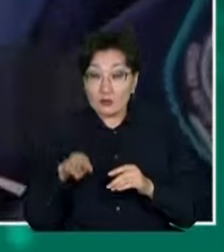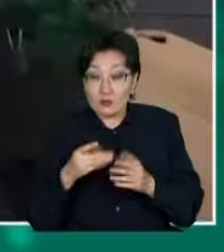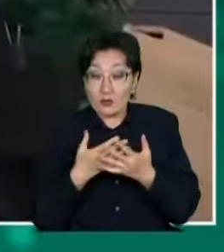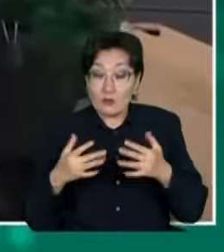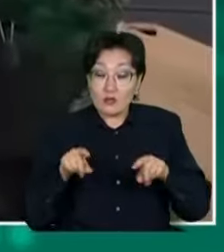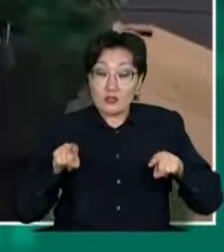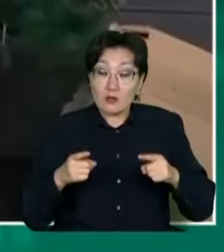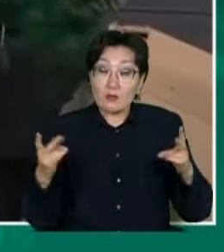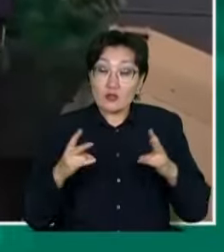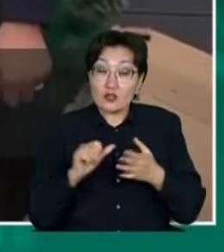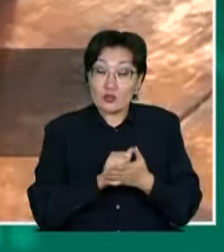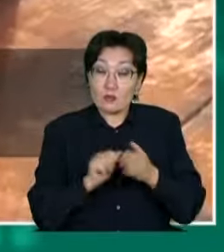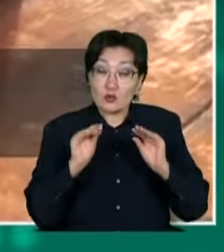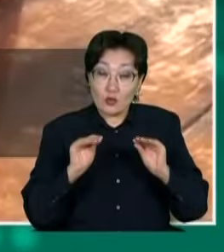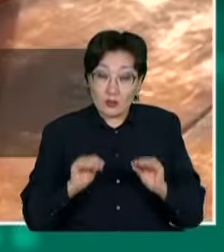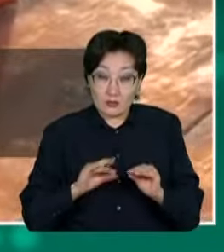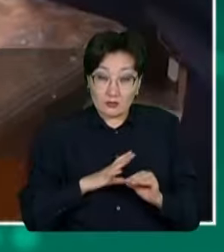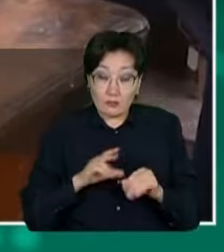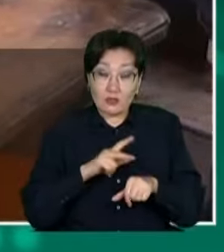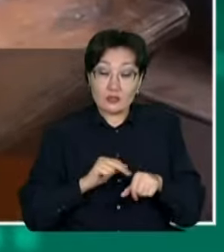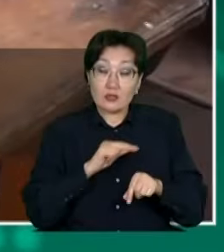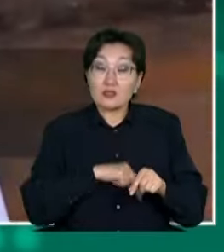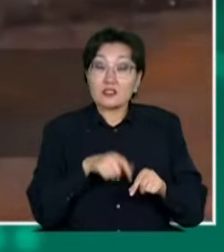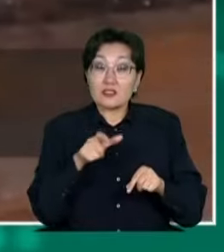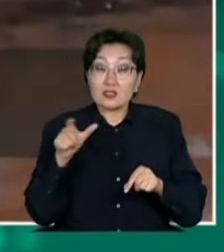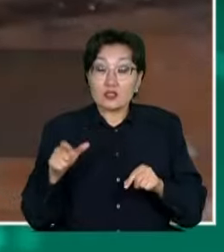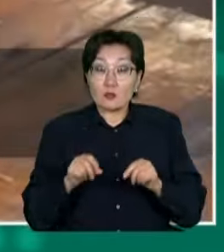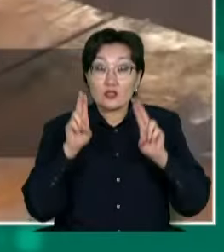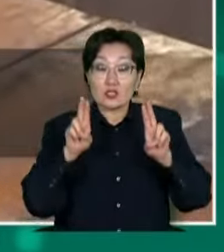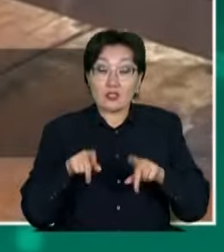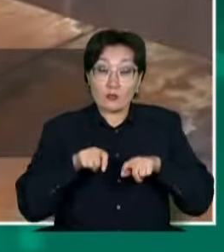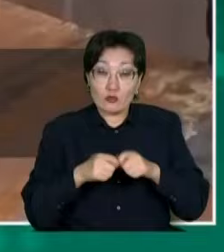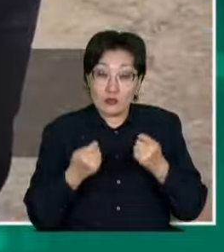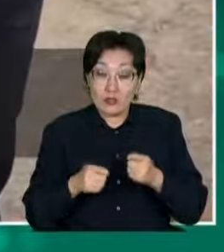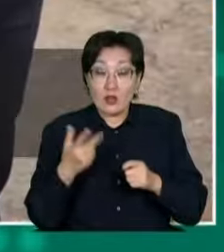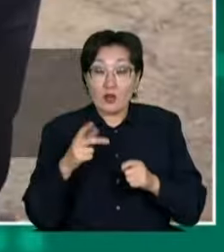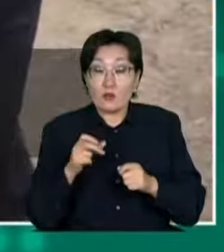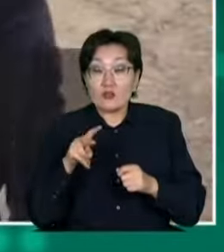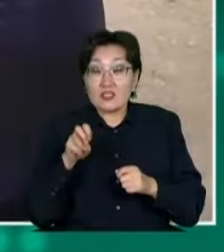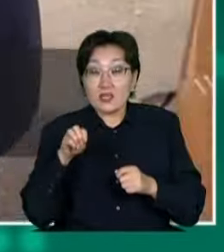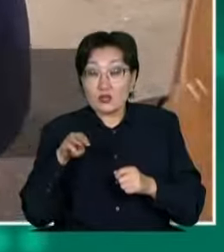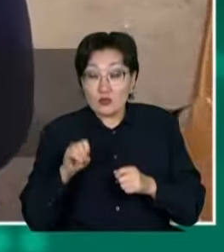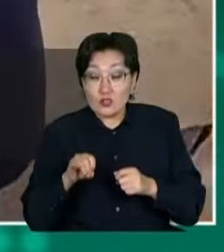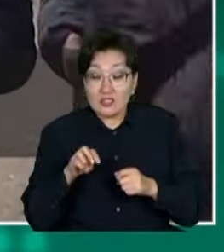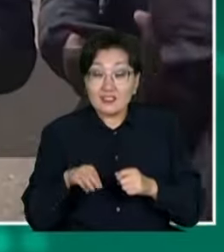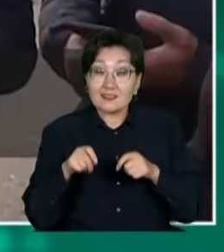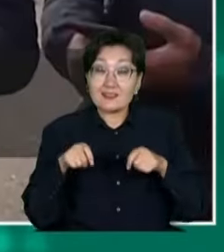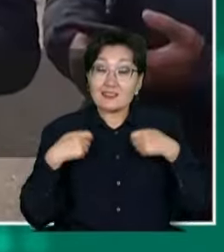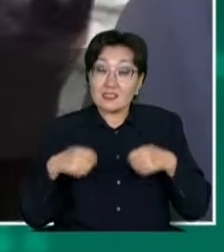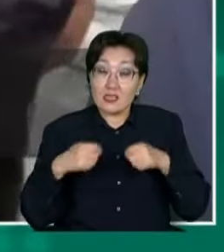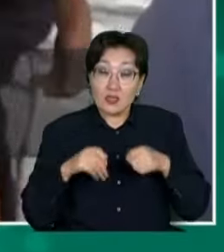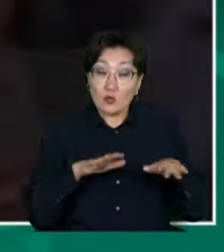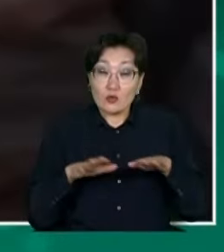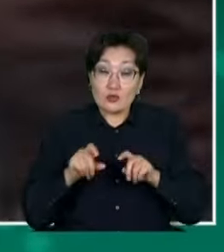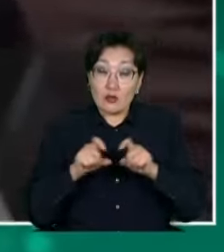тәркіленіп, тиісті хаттамалар толтырылған. Полиция қызметкерлері ереже бұзушылықтарды отшашу сататын орындар мен базарларда